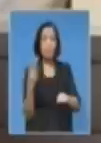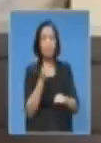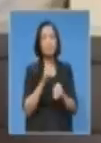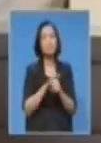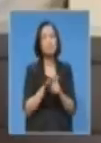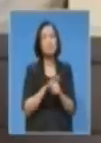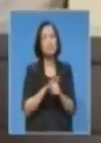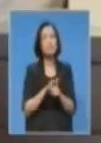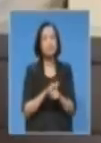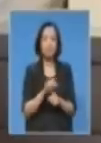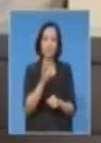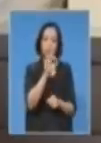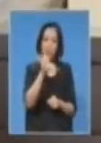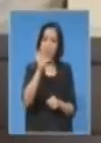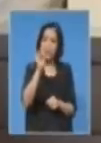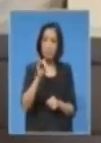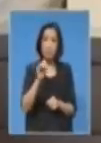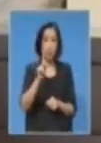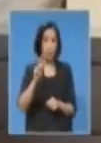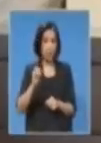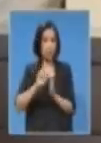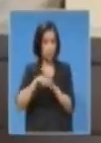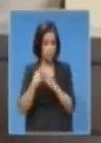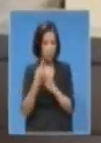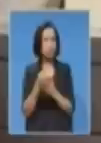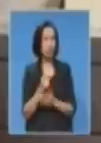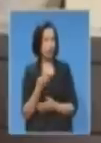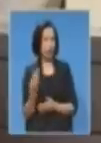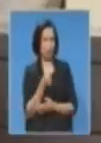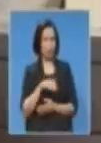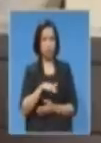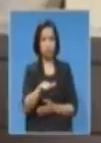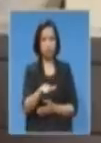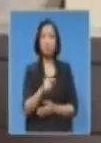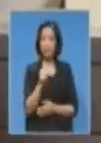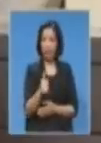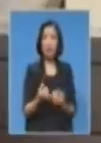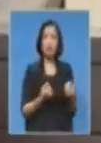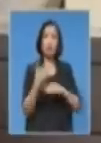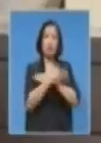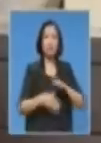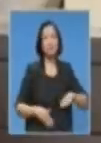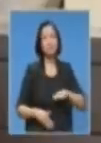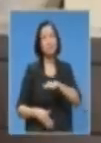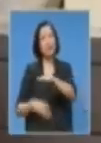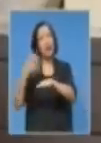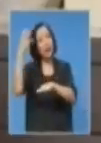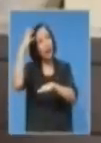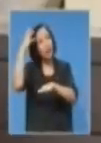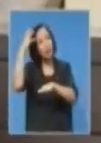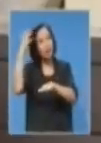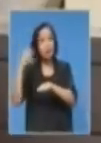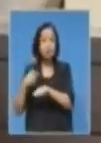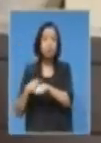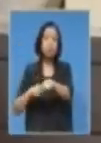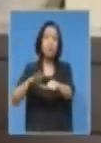าง ความเร็วปานกลาง 180กิโลเมตรต่อชั่วโมง180 ก็เร็วนะสำหรับเรานะฮะผ่านไปเที่ยวในลาวแล้วผ่านไปเที่ยวถึง12ปัน